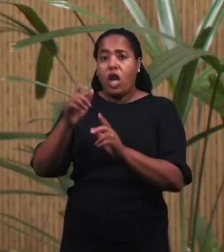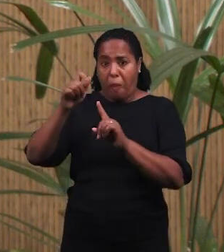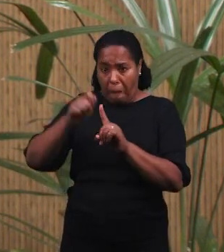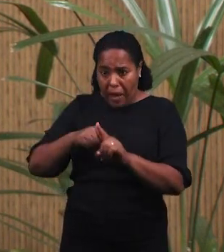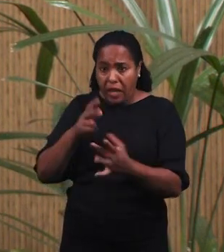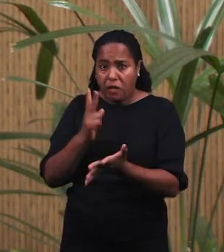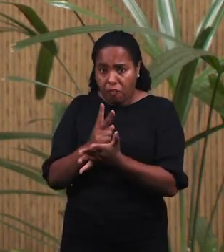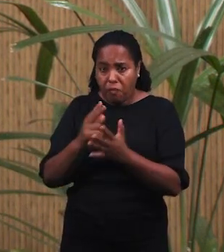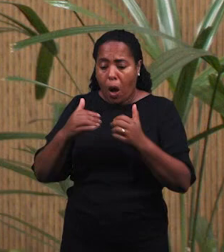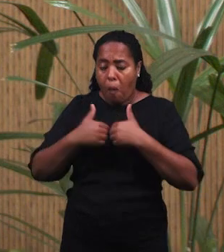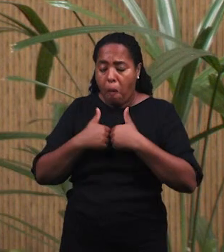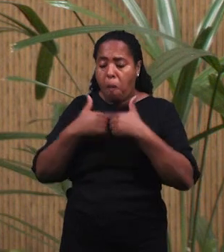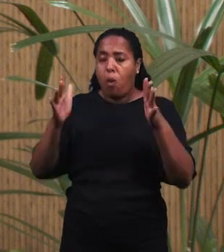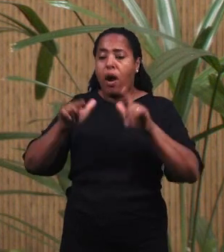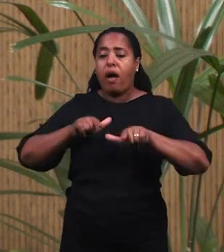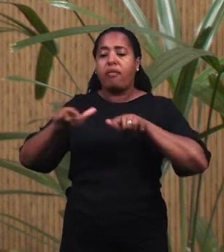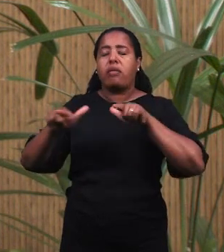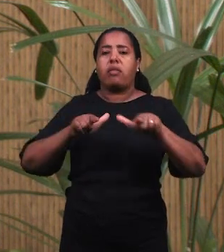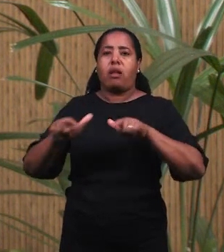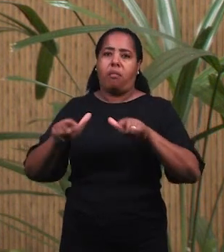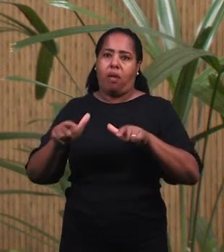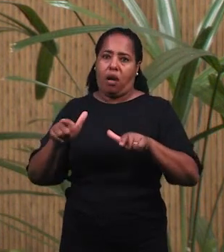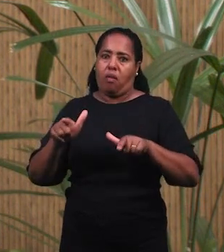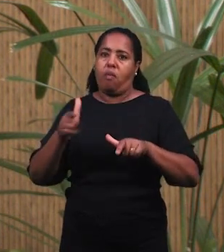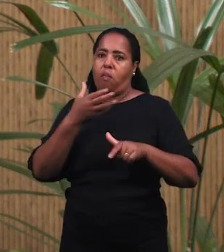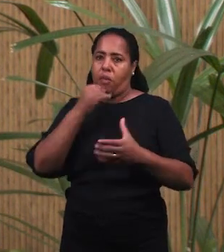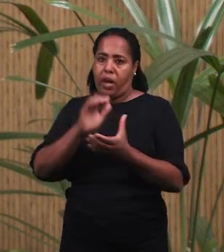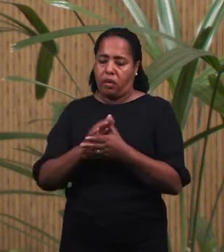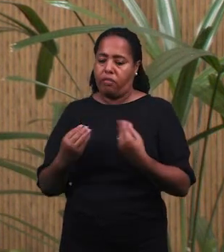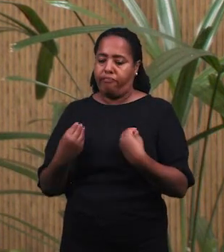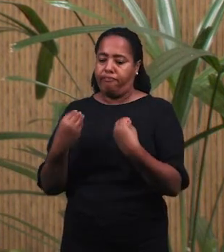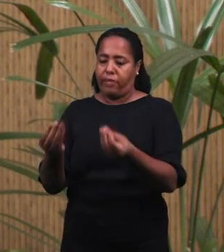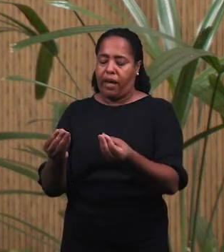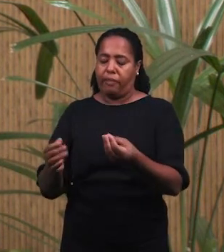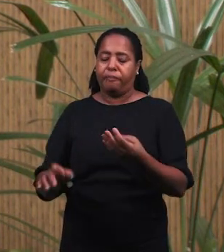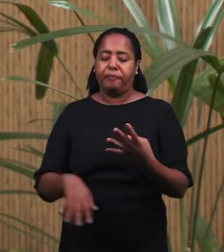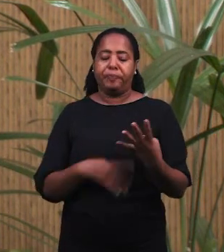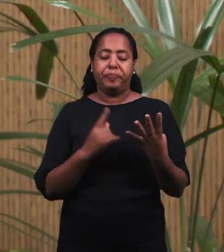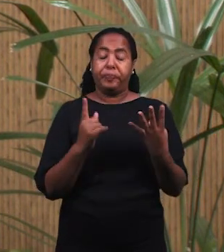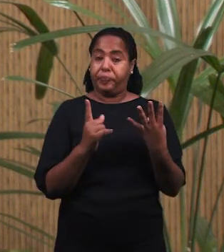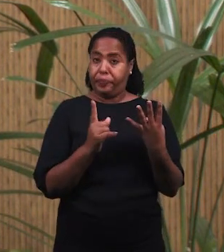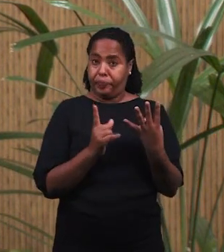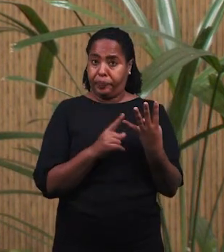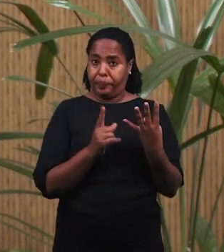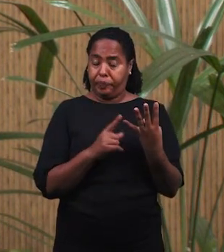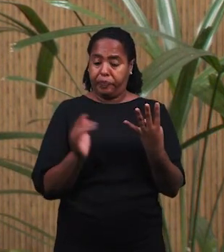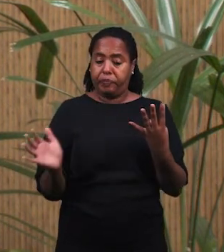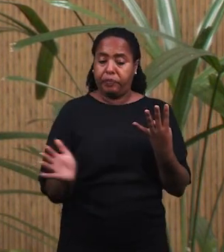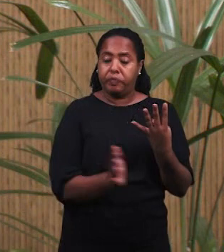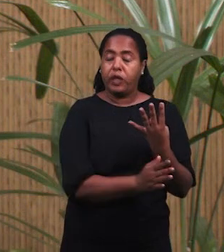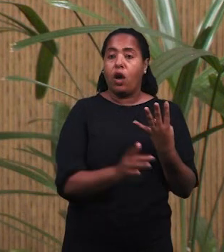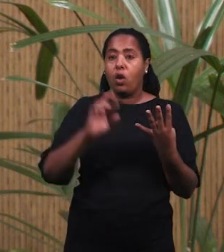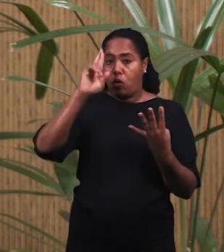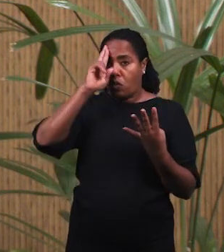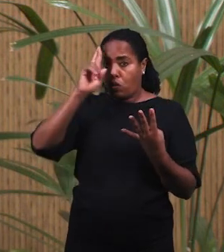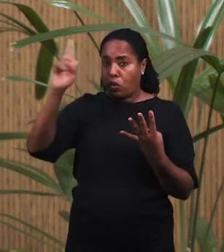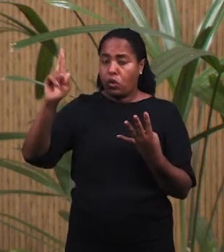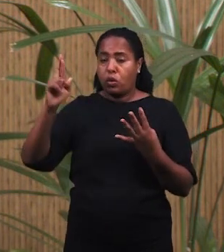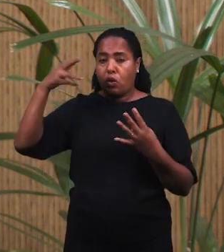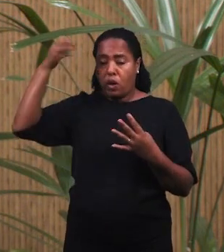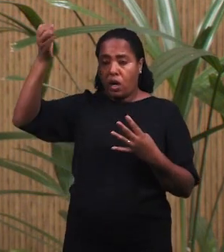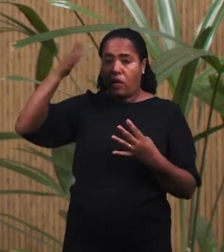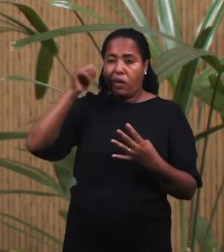Бог откроет дверь для работы, для мужа. Бог также сказал, что женщина